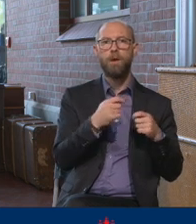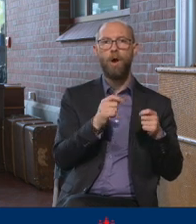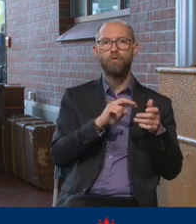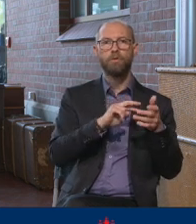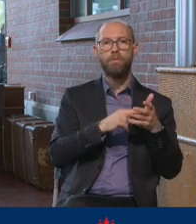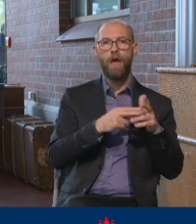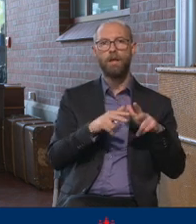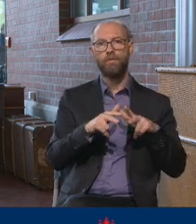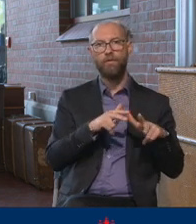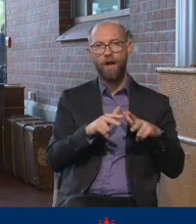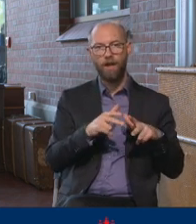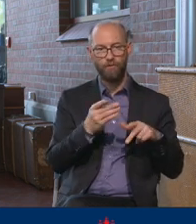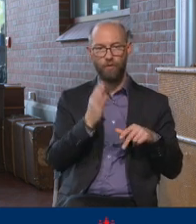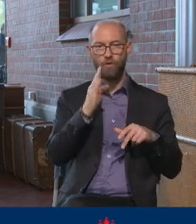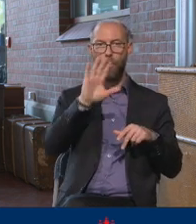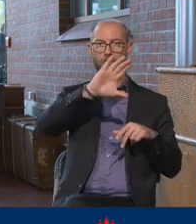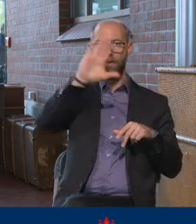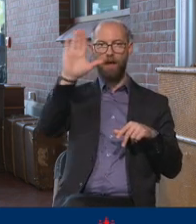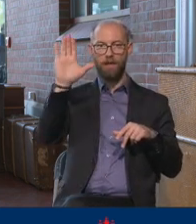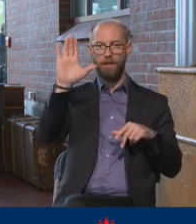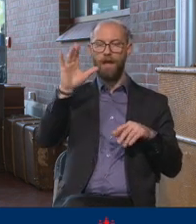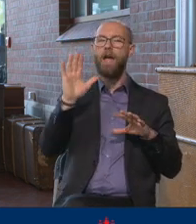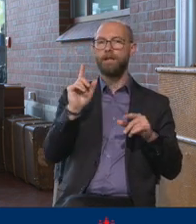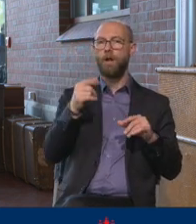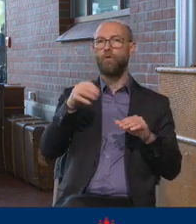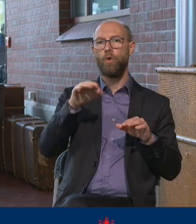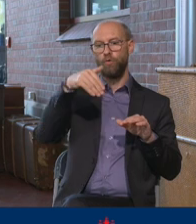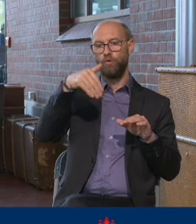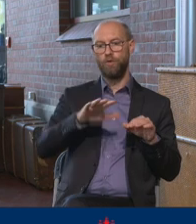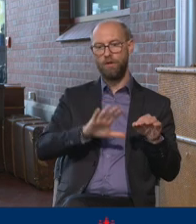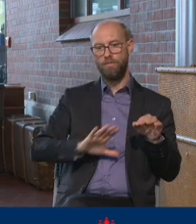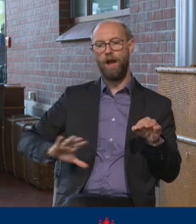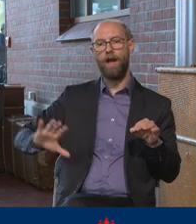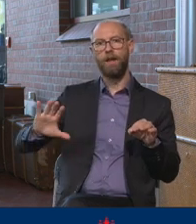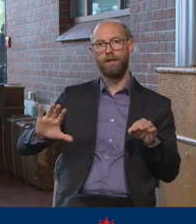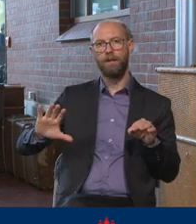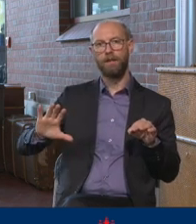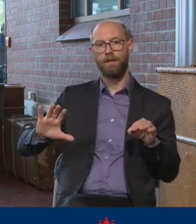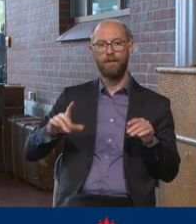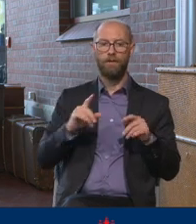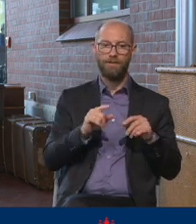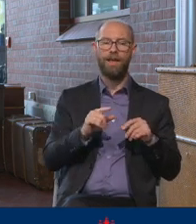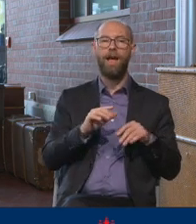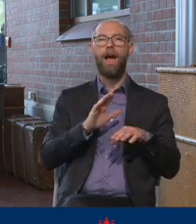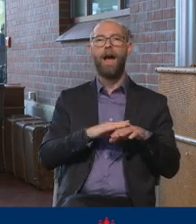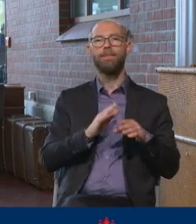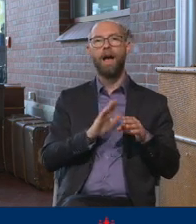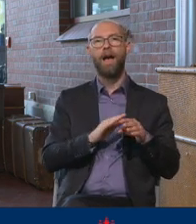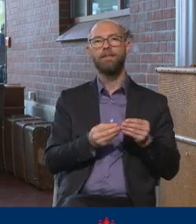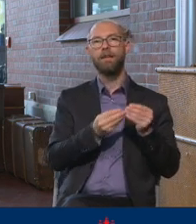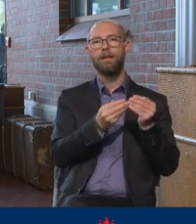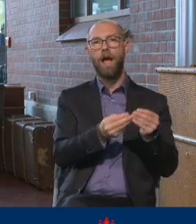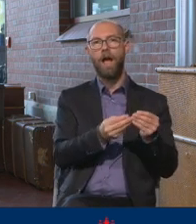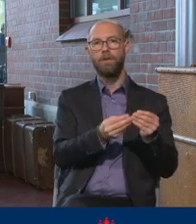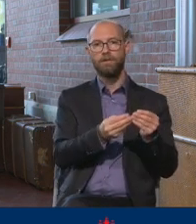gegebenenfalls auch auf der südseite und die anhand gaben sind die option ihre prozesse für grundstücke die